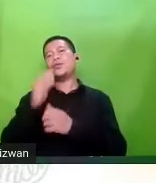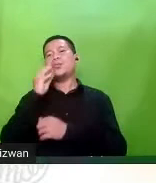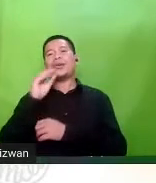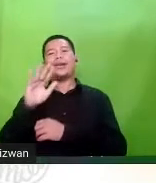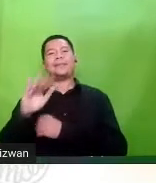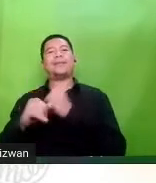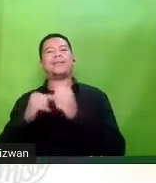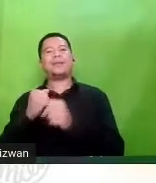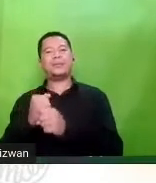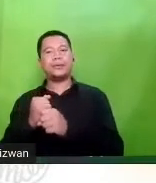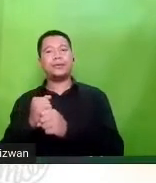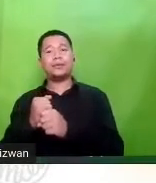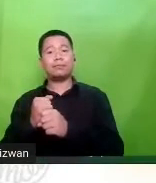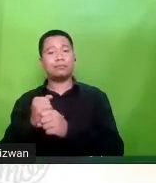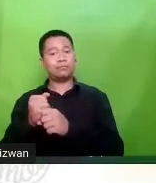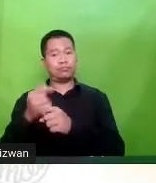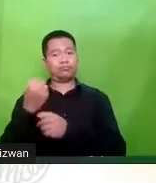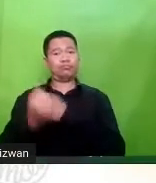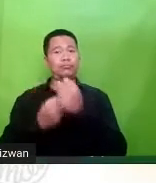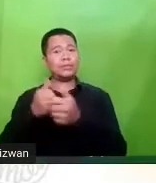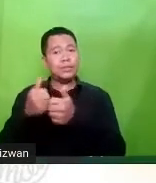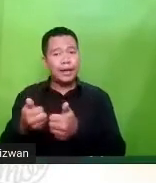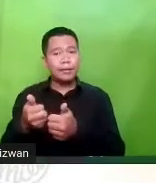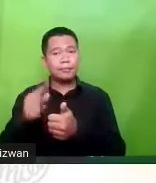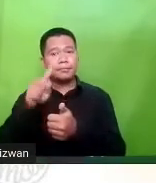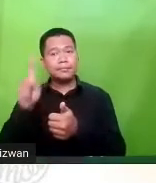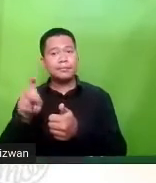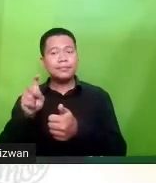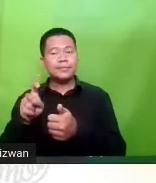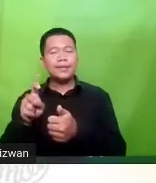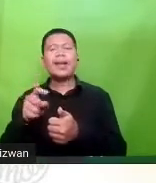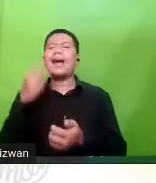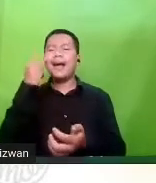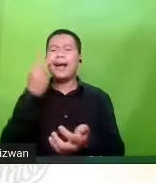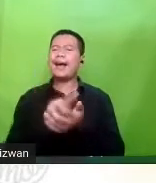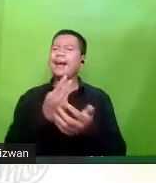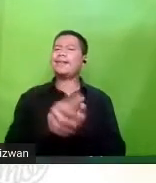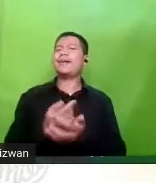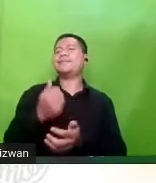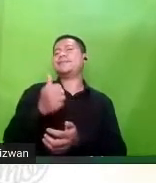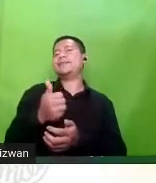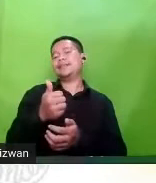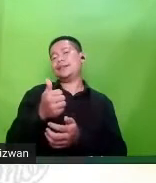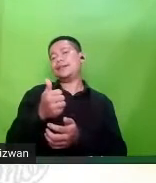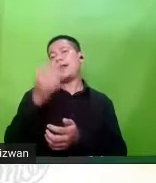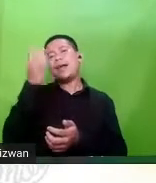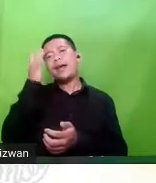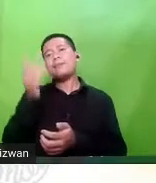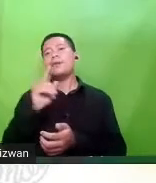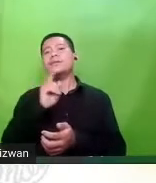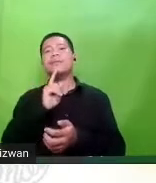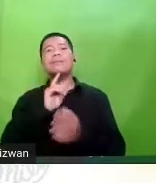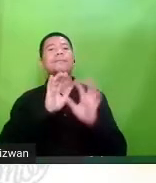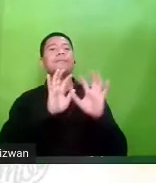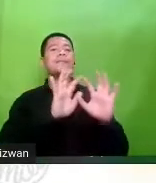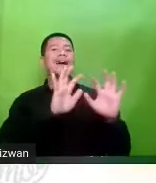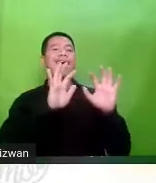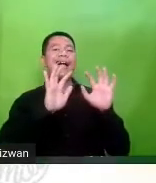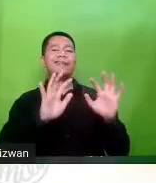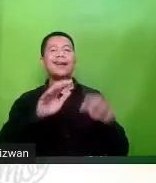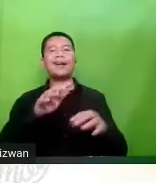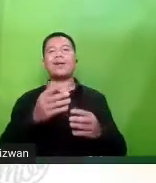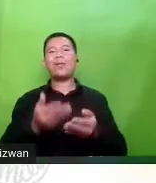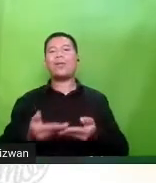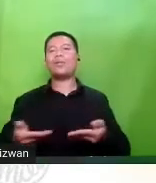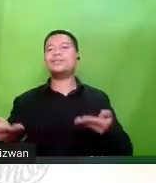Apakah itu bisa kita lakukan? Ternyata bisa. Kenapa? Karena ternyata banyak sekali keadaan-keadaan